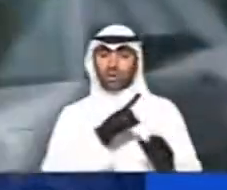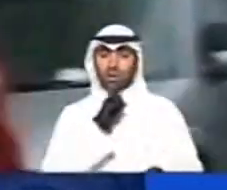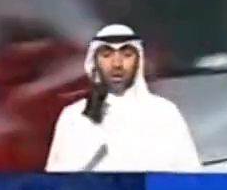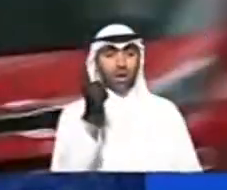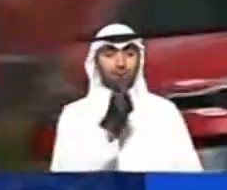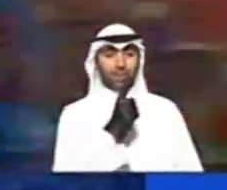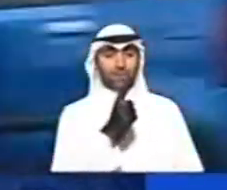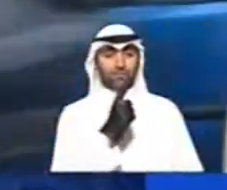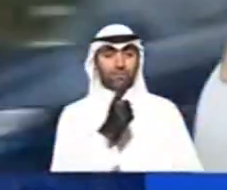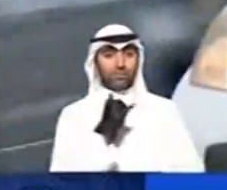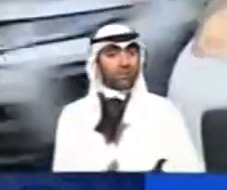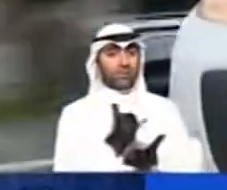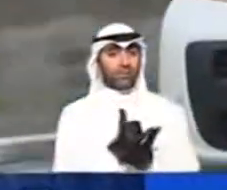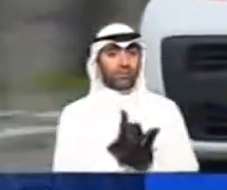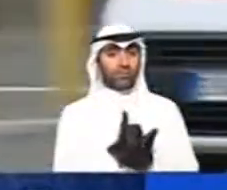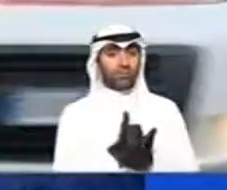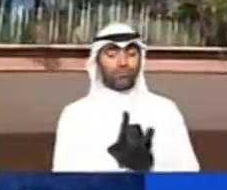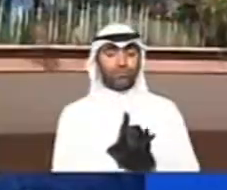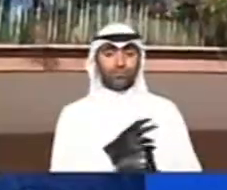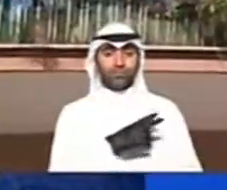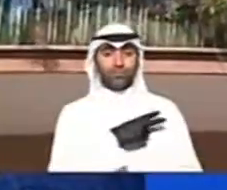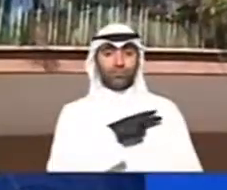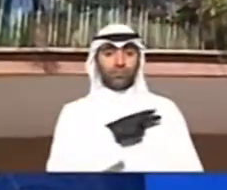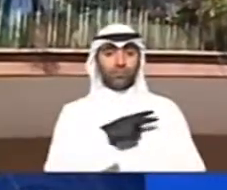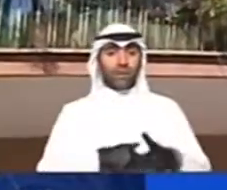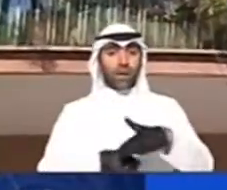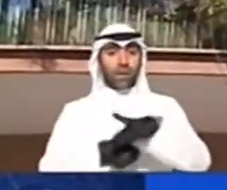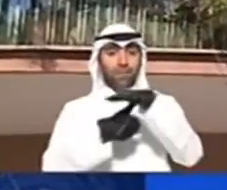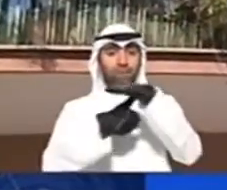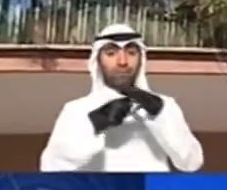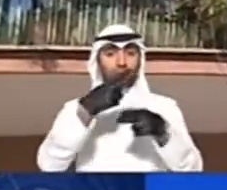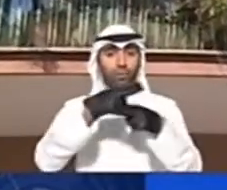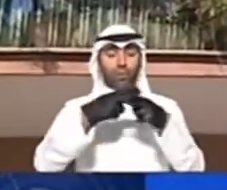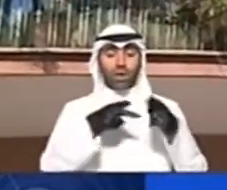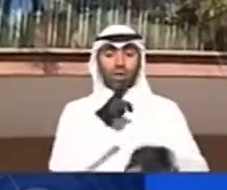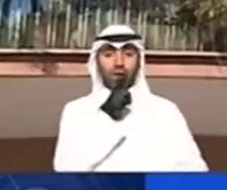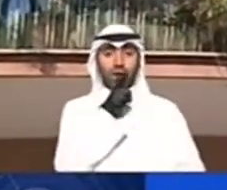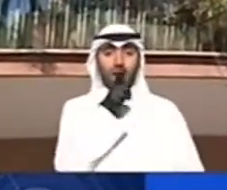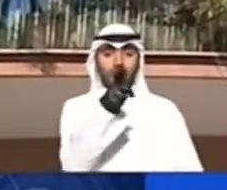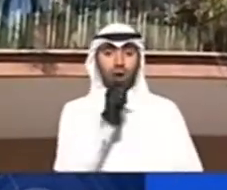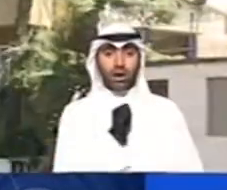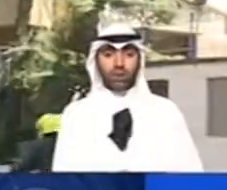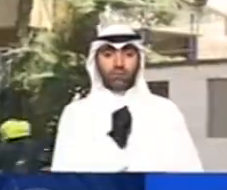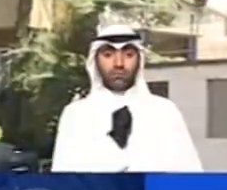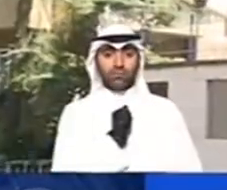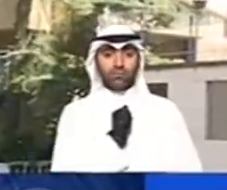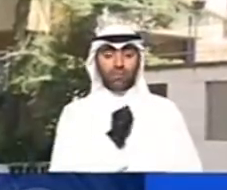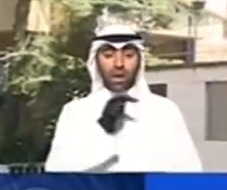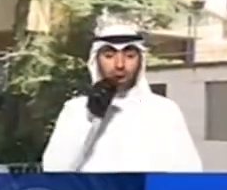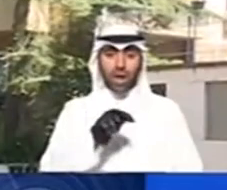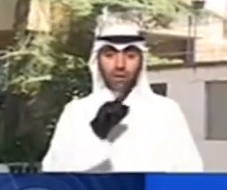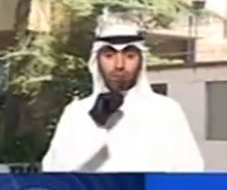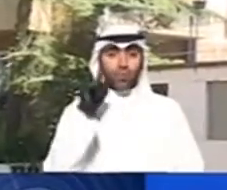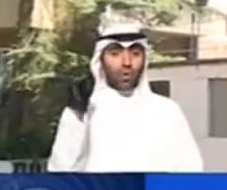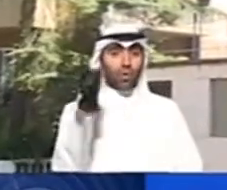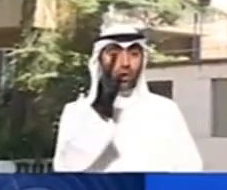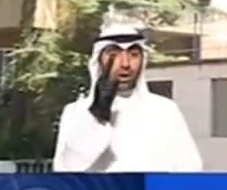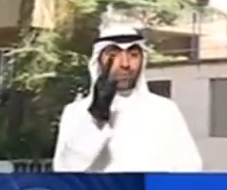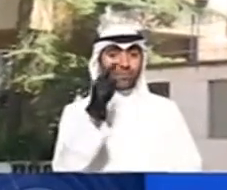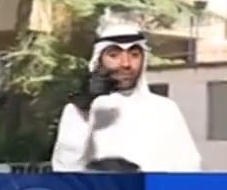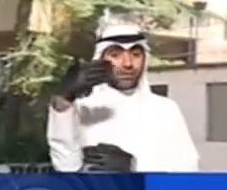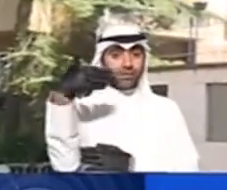السامية من سمو أمير البلاد الشيخ صباح الأحمد الجابر الصباح برعاية